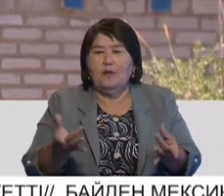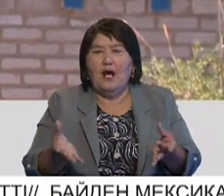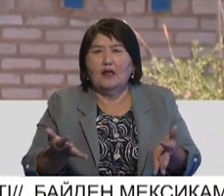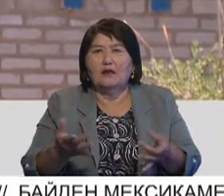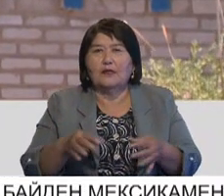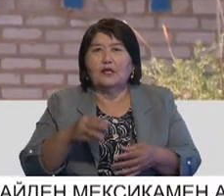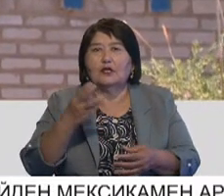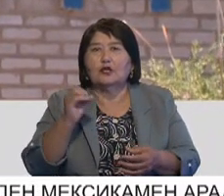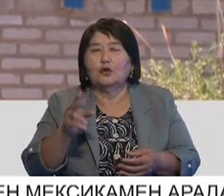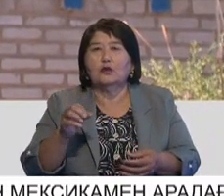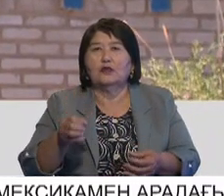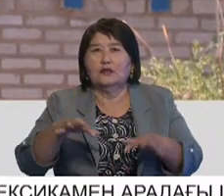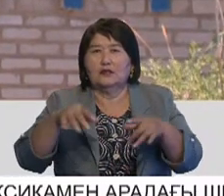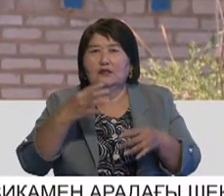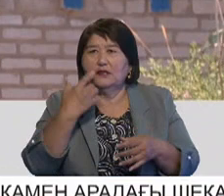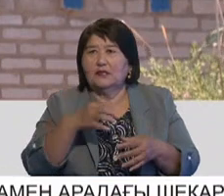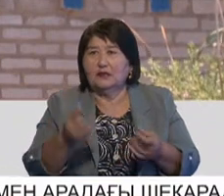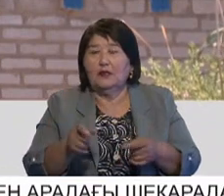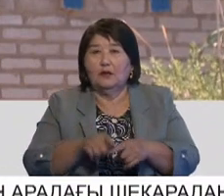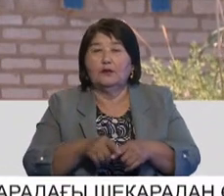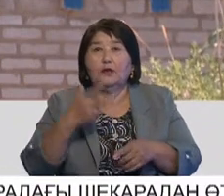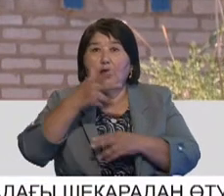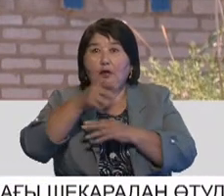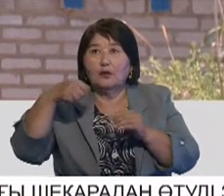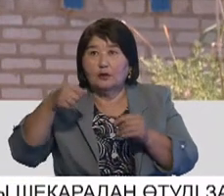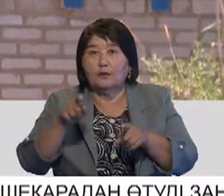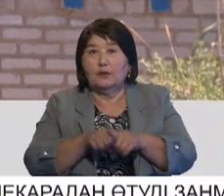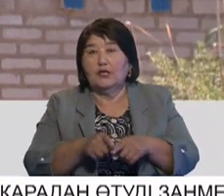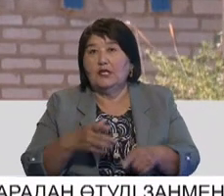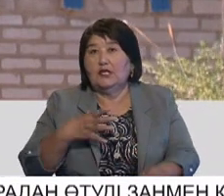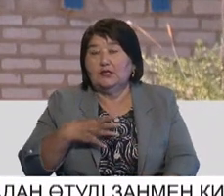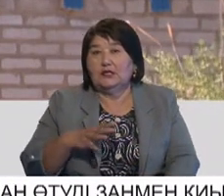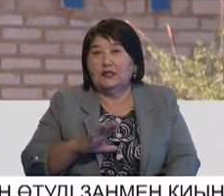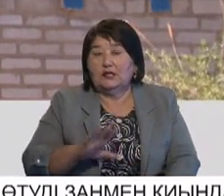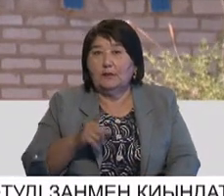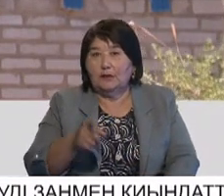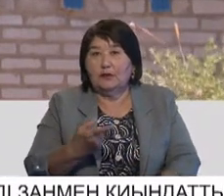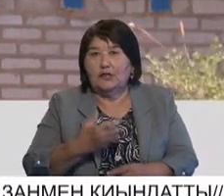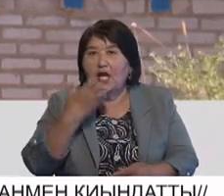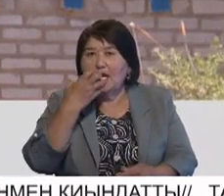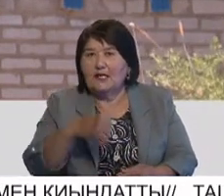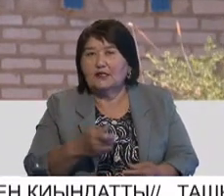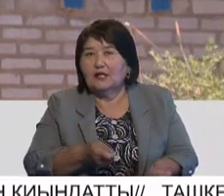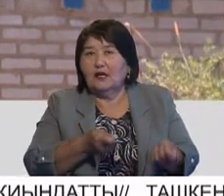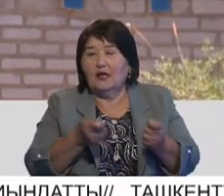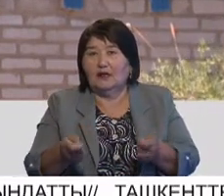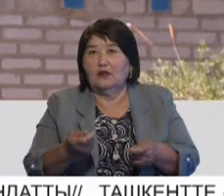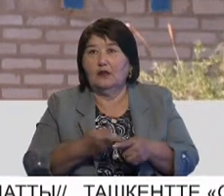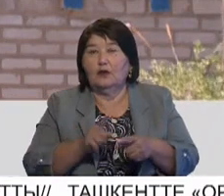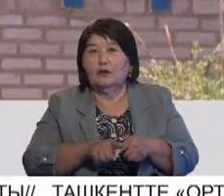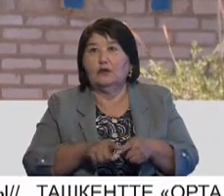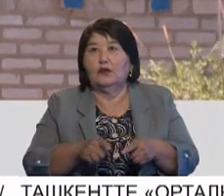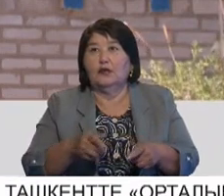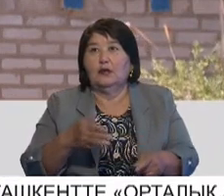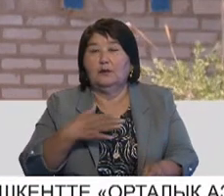балқып атқан кетпенді үйге алып келген кезде негізі мынадай сүріп атқан репортерлардың шыдамады жаңағы лебіне. Мына ыстық парға кірген кезде адам сондай ана лебіне